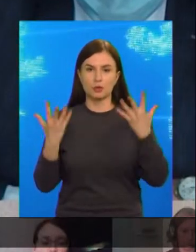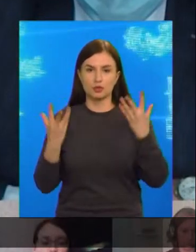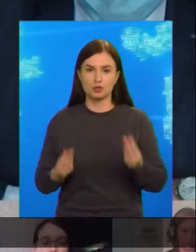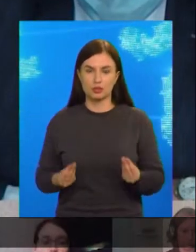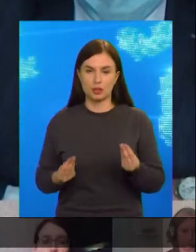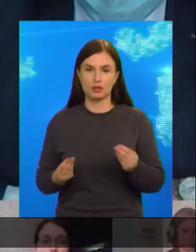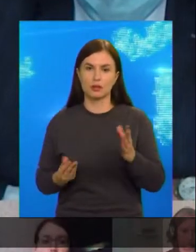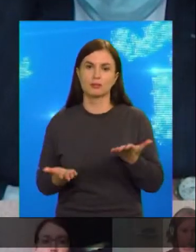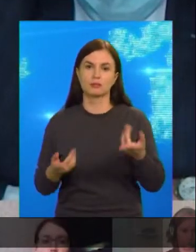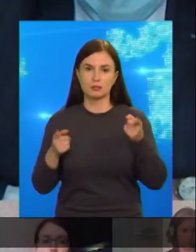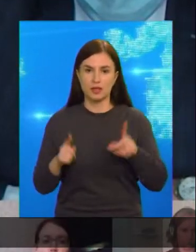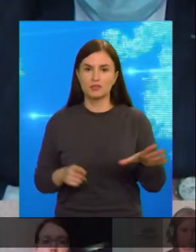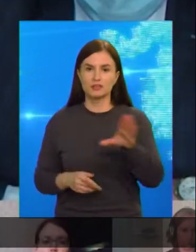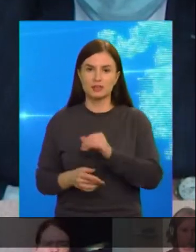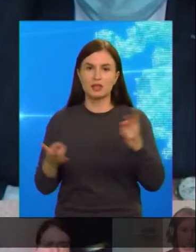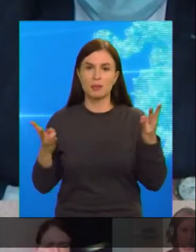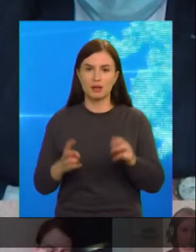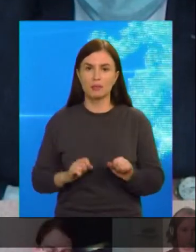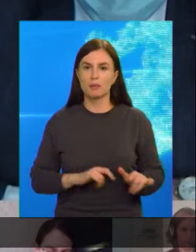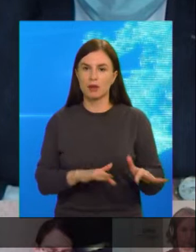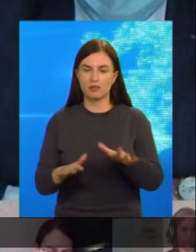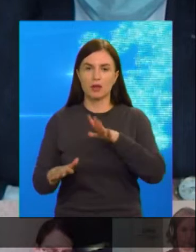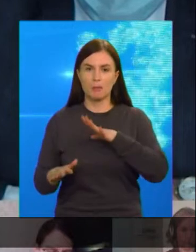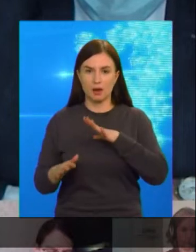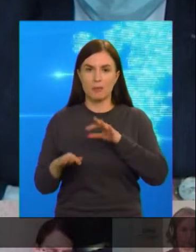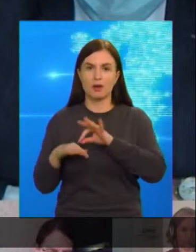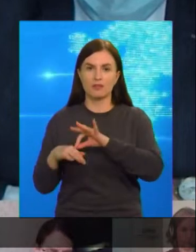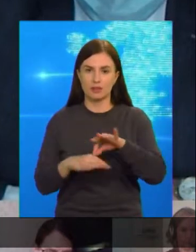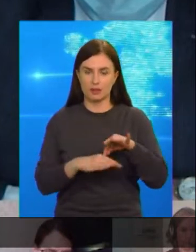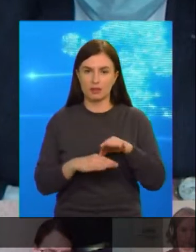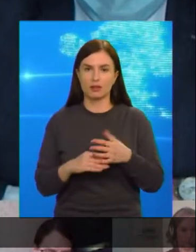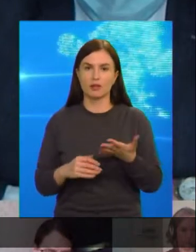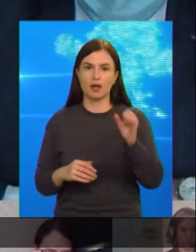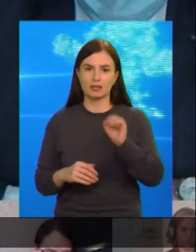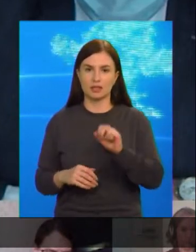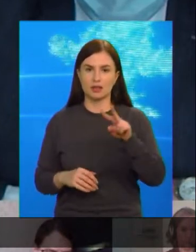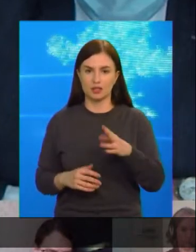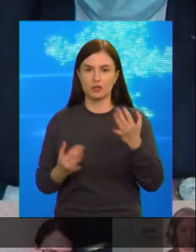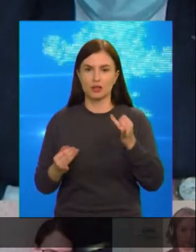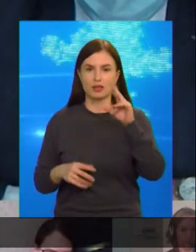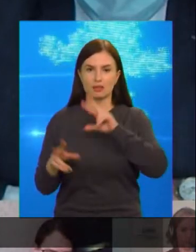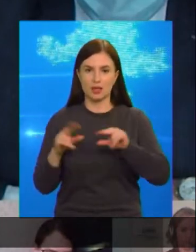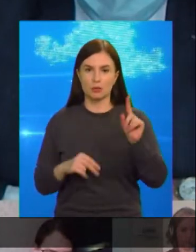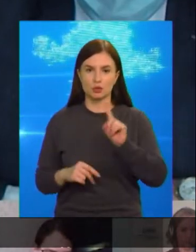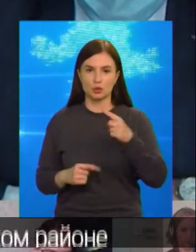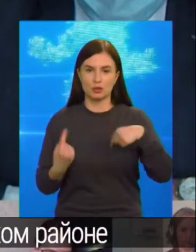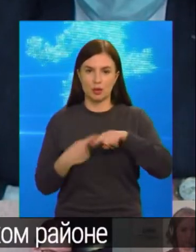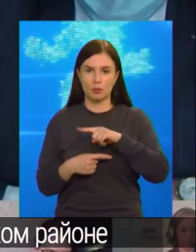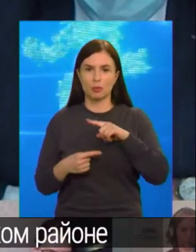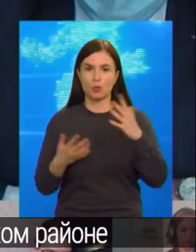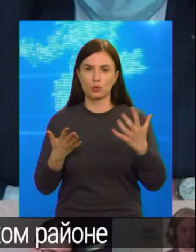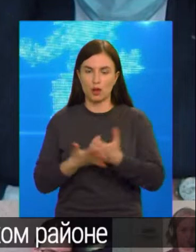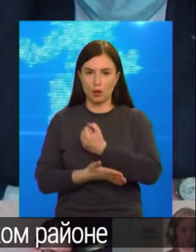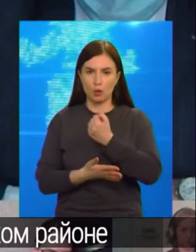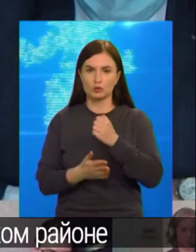день, безусловно, все необходимые мероприятия были проведены, Алексей Леонидович, и надеемся, что нам удалось купировать